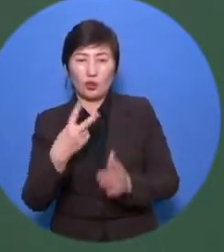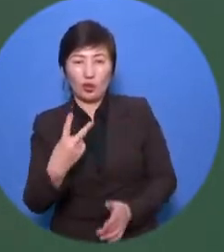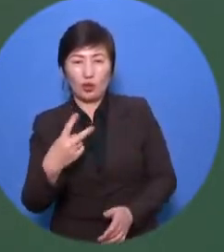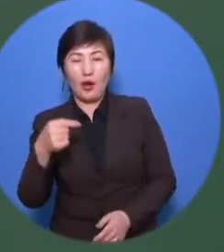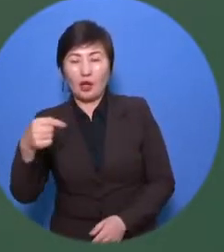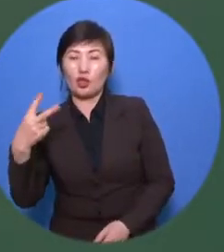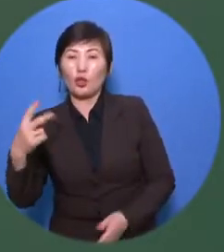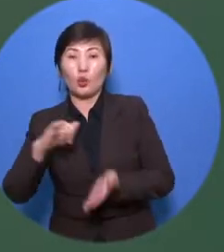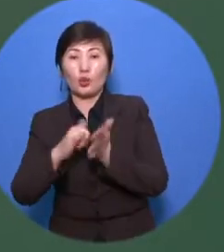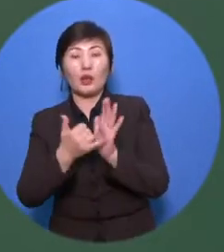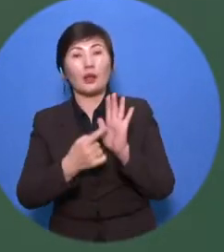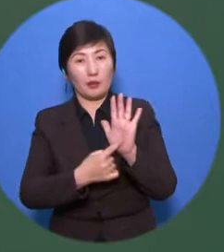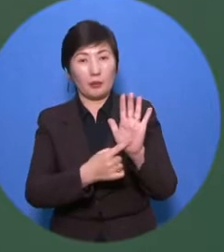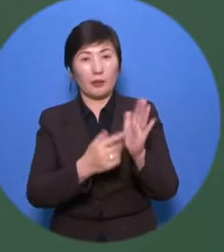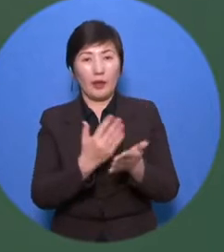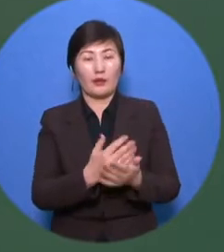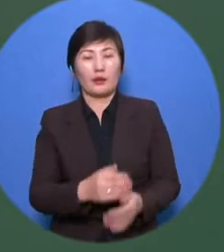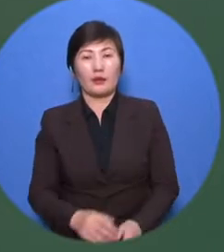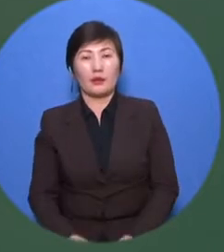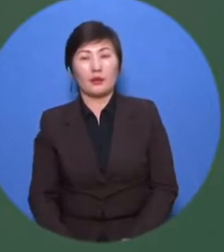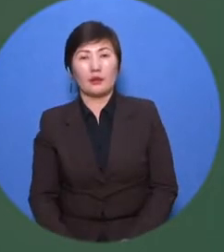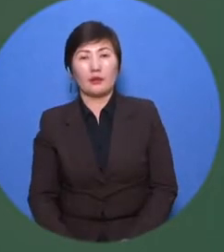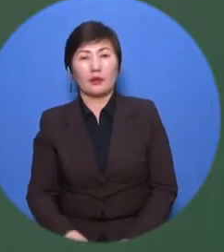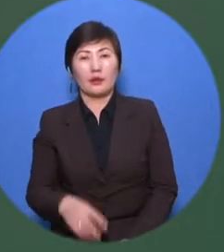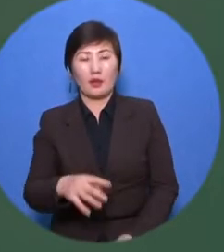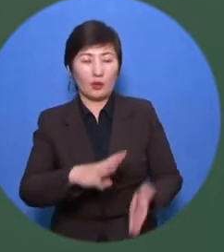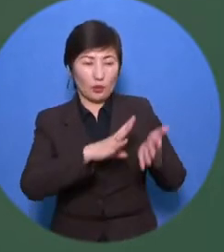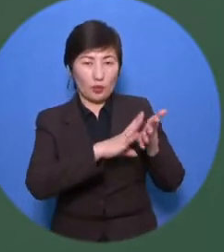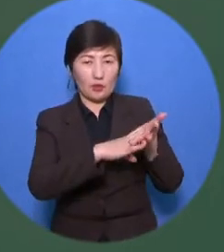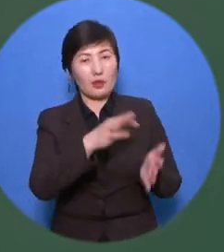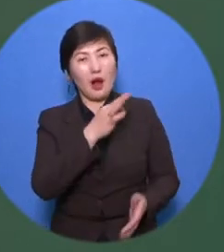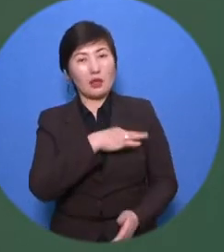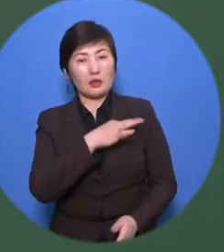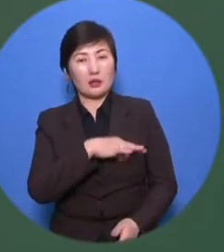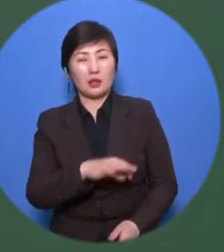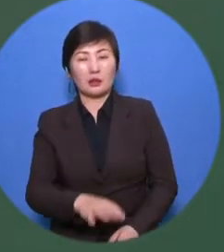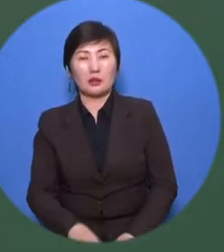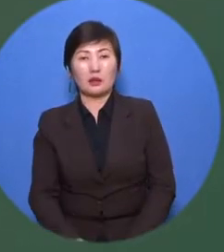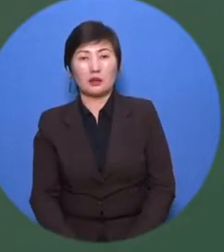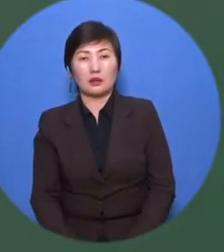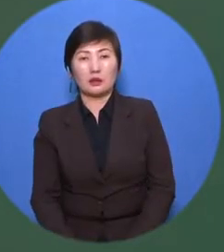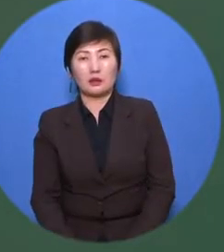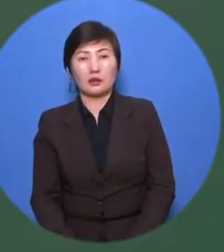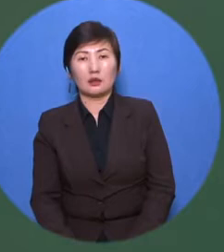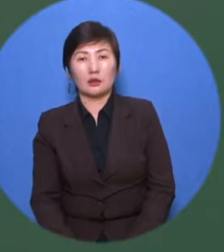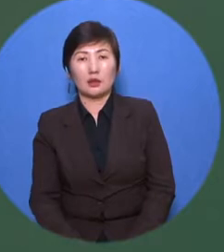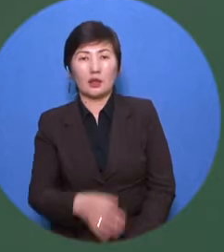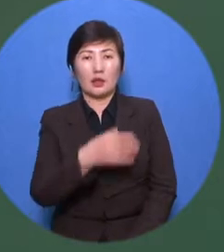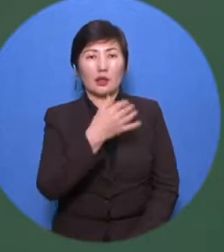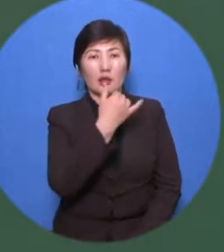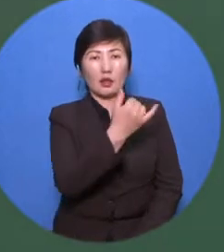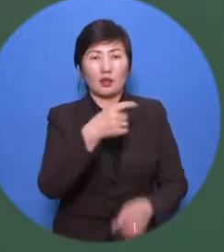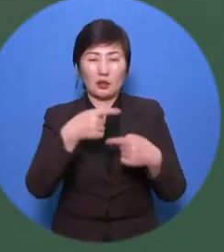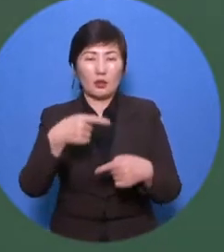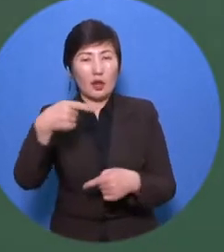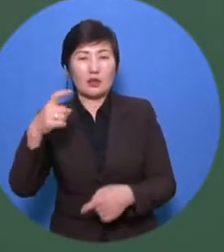гэсэн утга гарна. За эдгээр энэ хүснэгтээ ашиглаад бүгдээрээ y тэнцүү хасах x